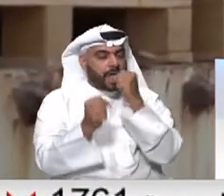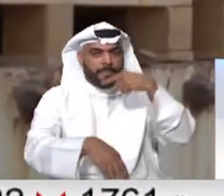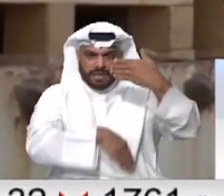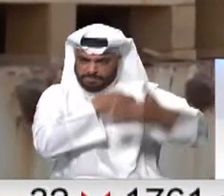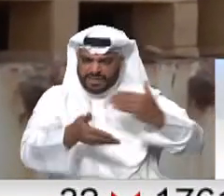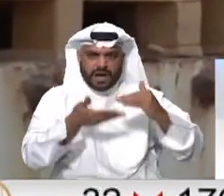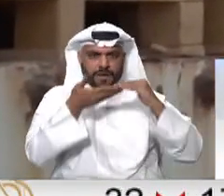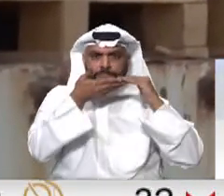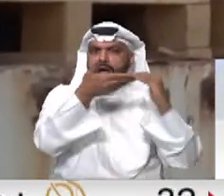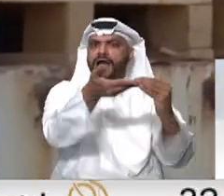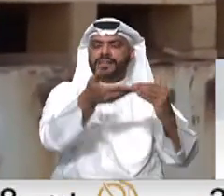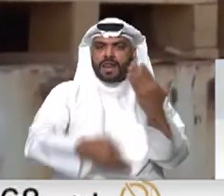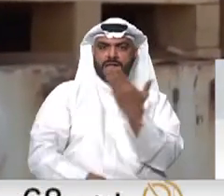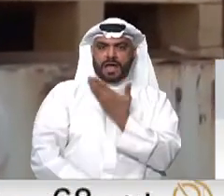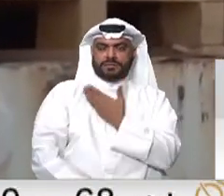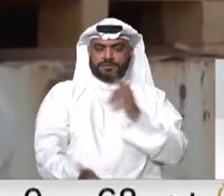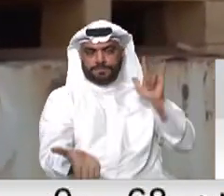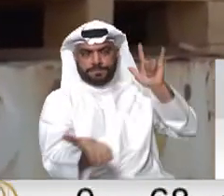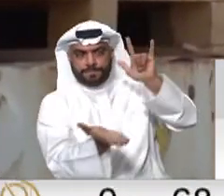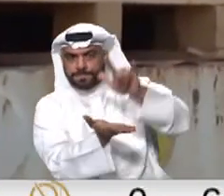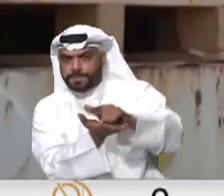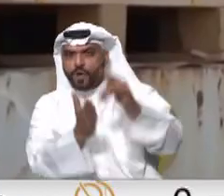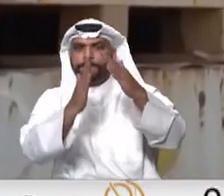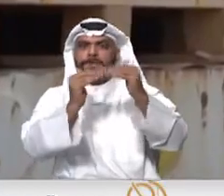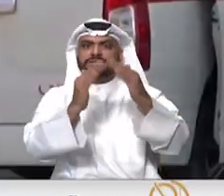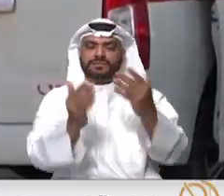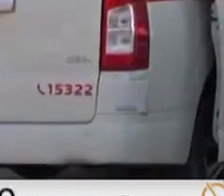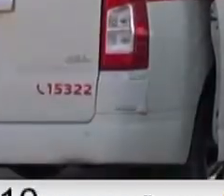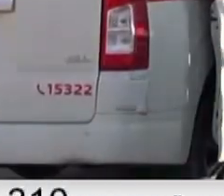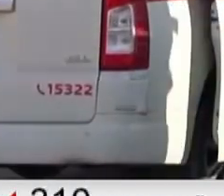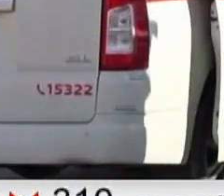لسكان غزه هبطت في مصر